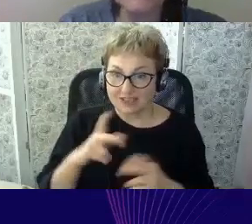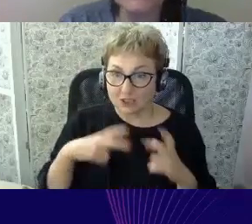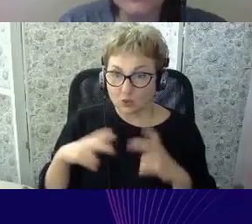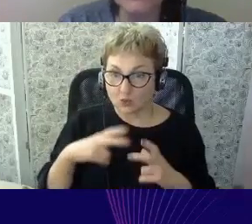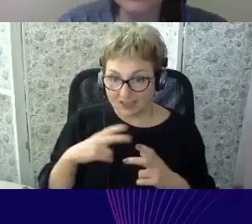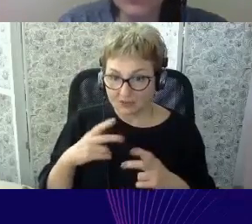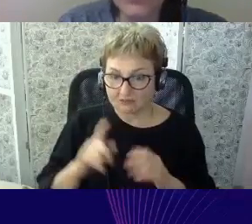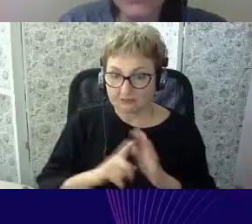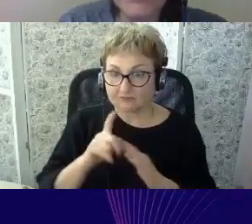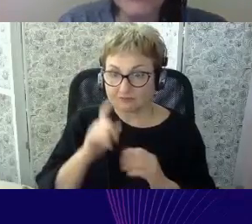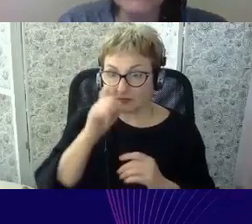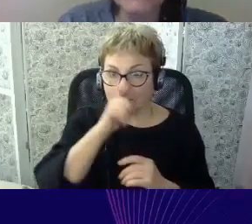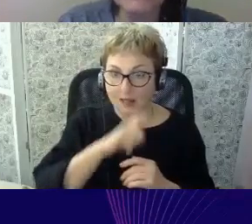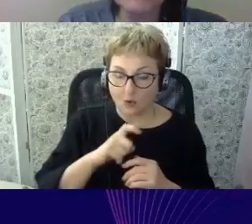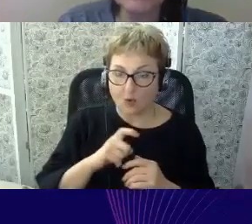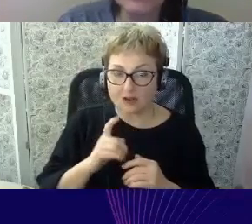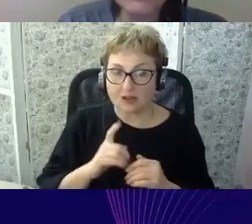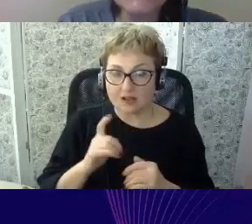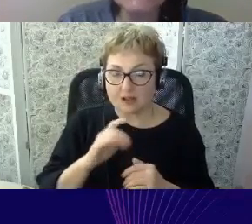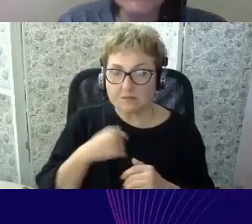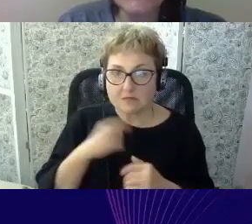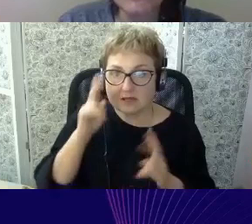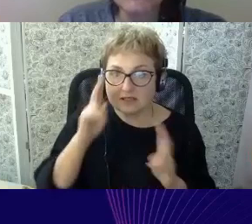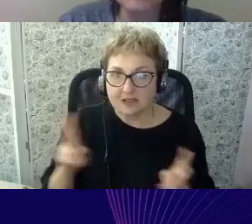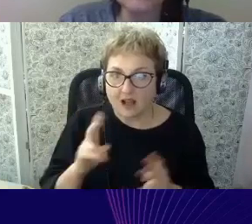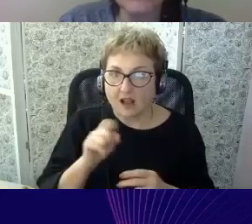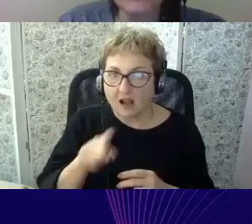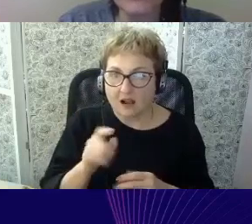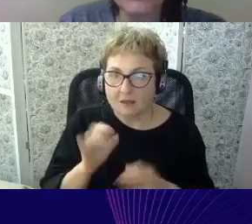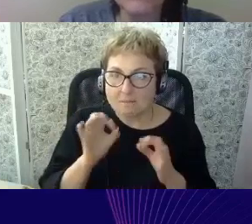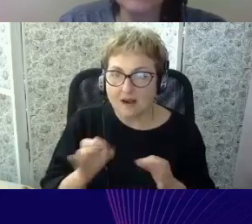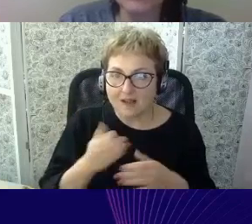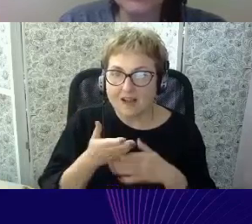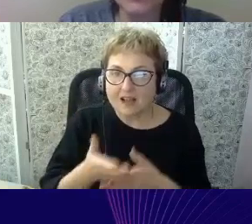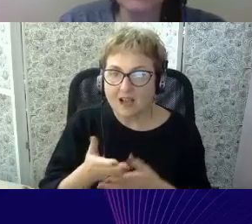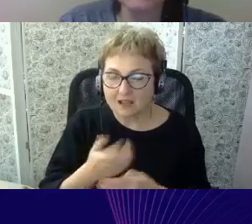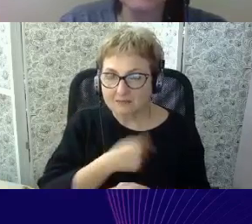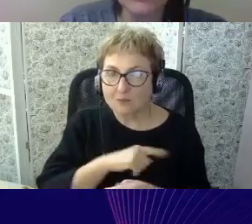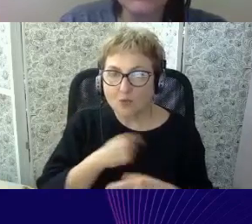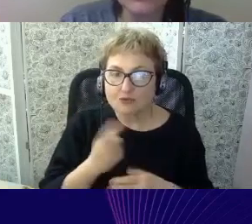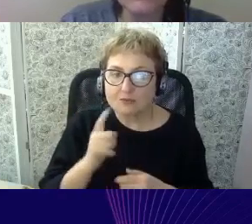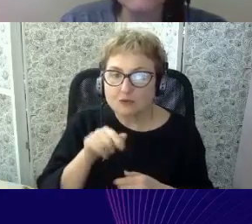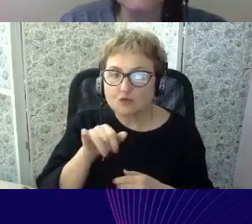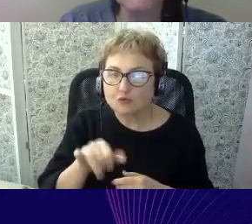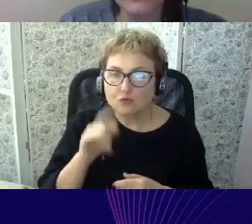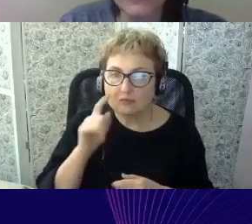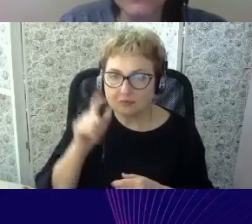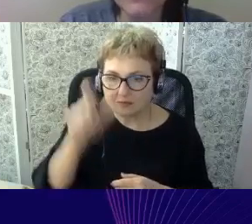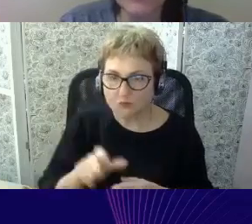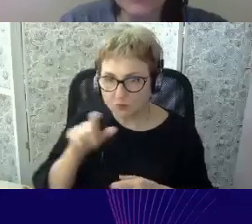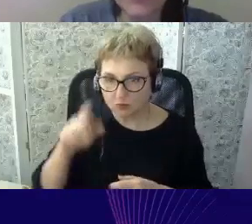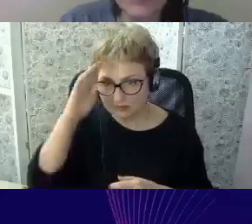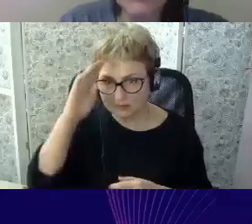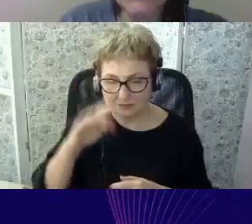студентов стало плохо, и мы просто не знали, как ему правильно оказать помощь, потому что у молодого человека